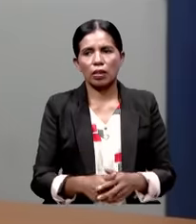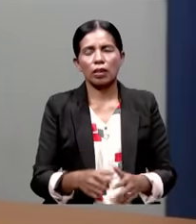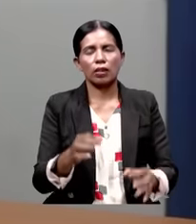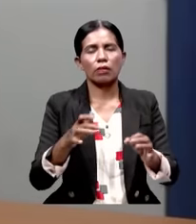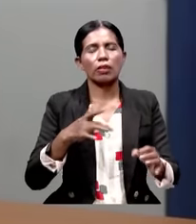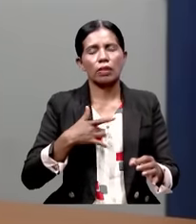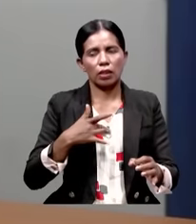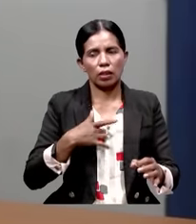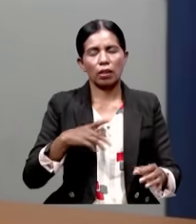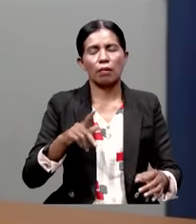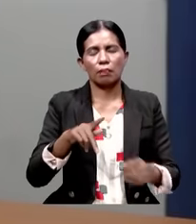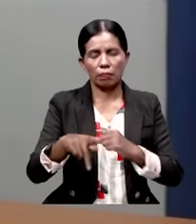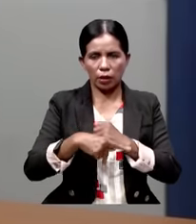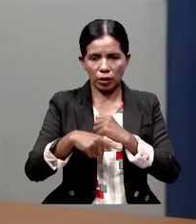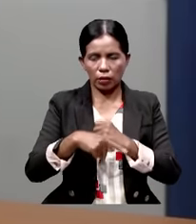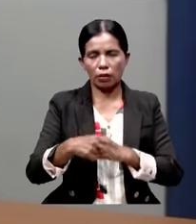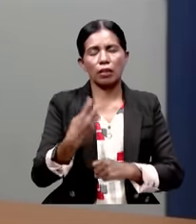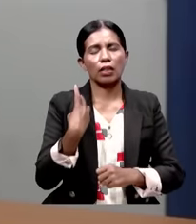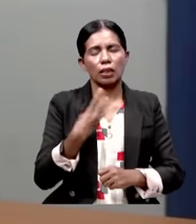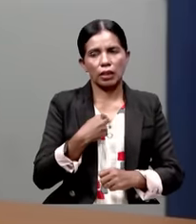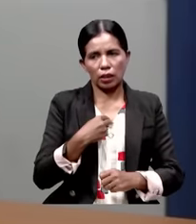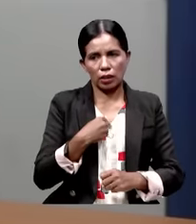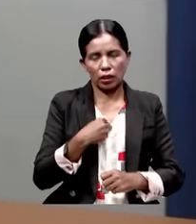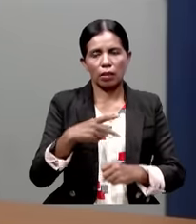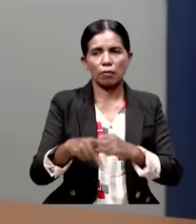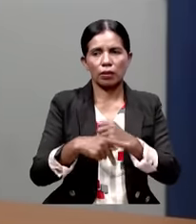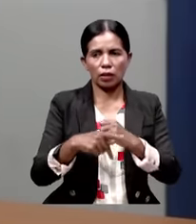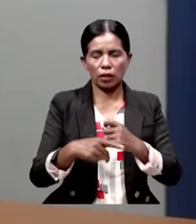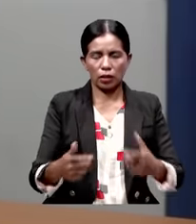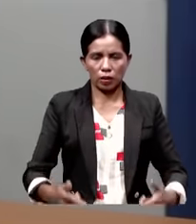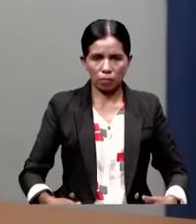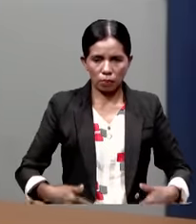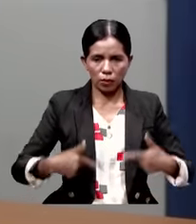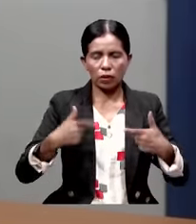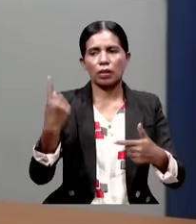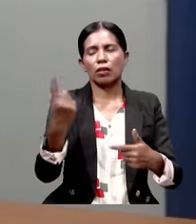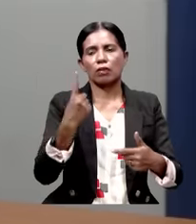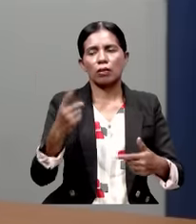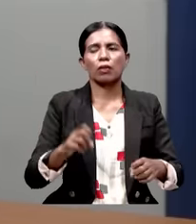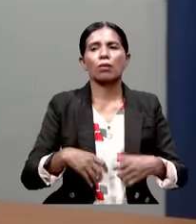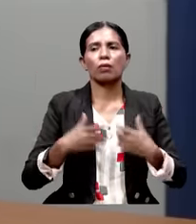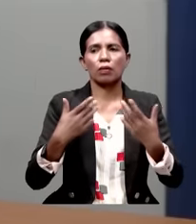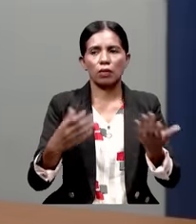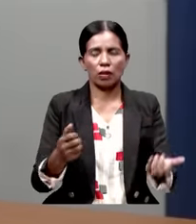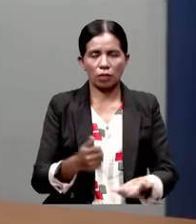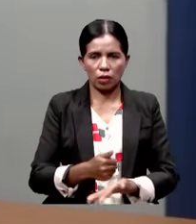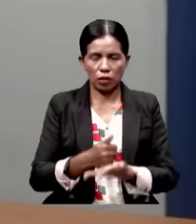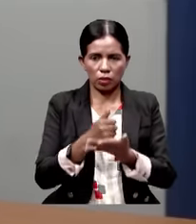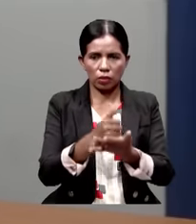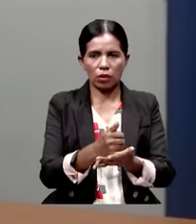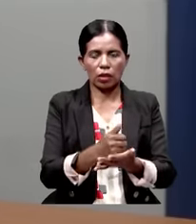kad partido ne itania no partido ne tem que mores na fatin anta o insato sustenta